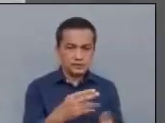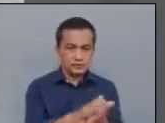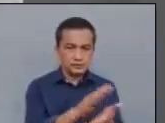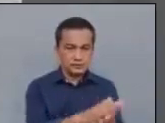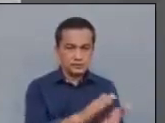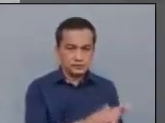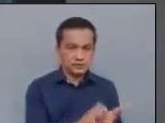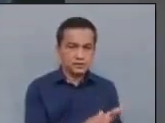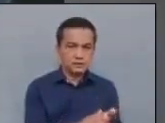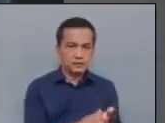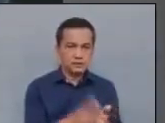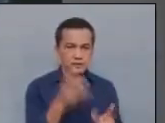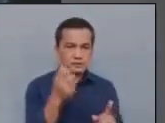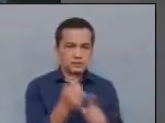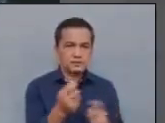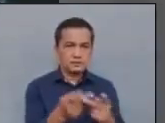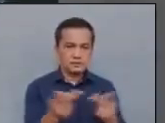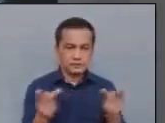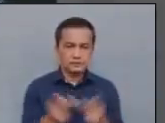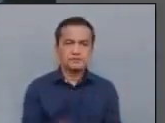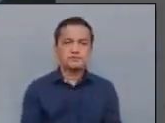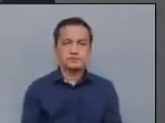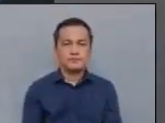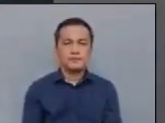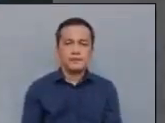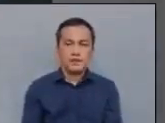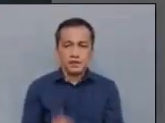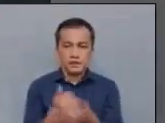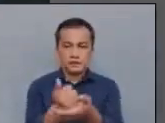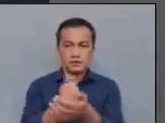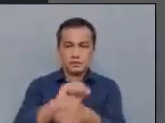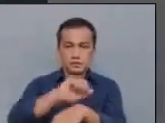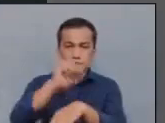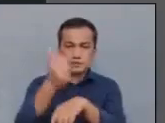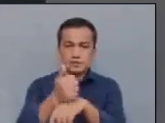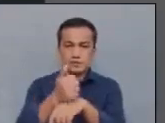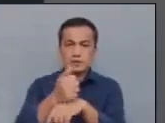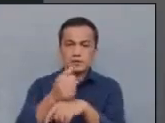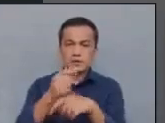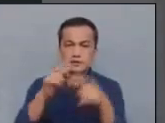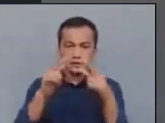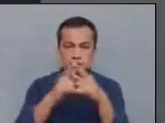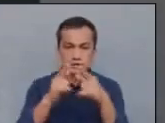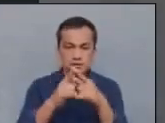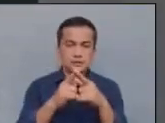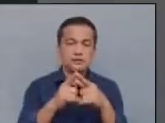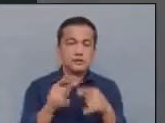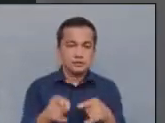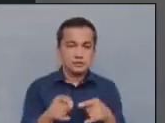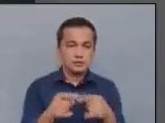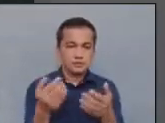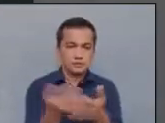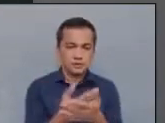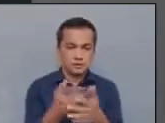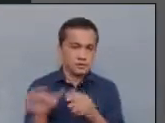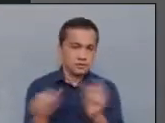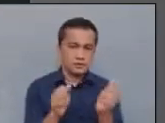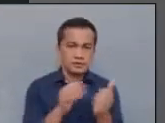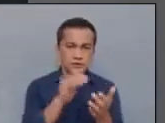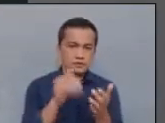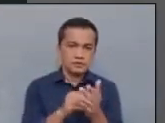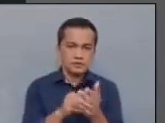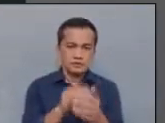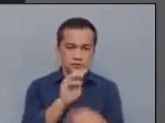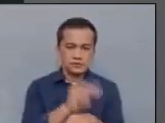mga apektadong lugar. Tumulong sila sa pag-set up ng mga family tents sa Huban Gymnasium bilang panibagong evacuation center sa